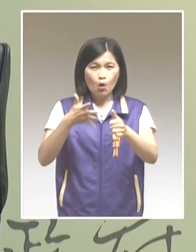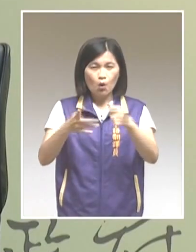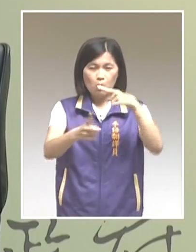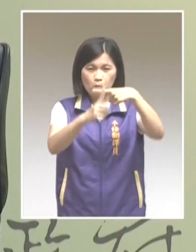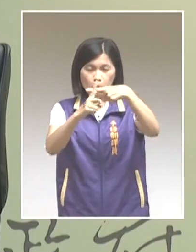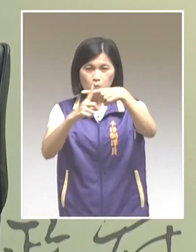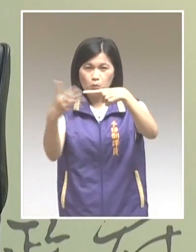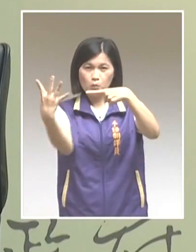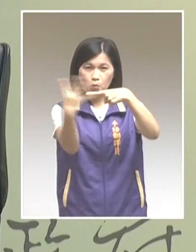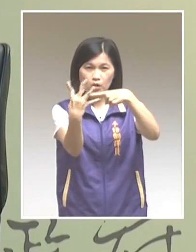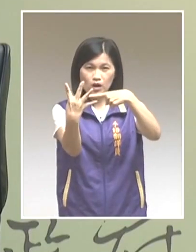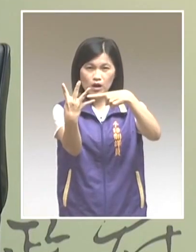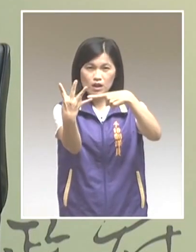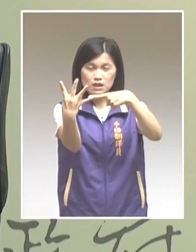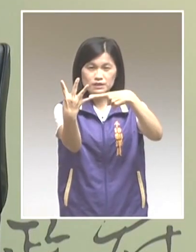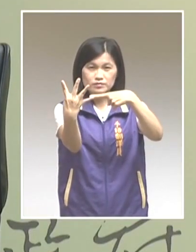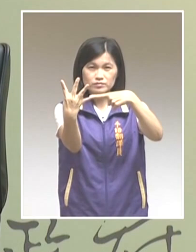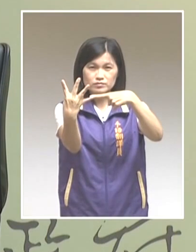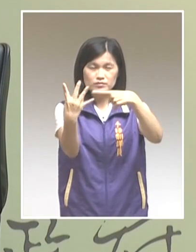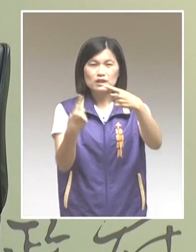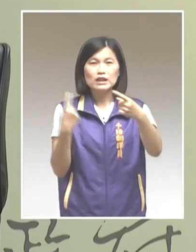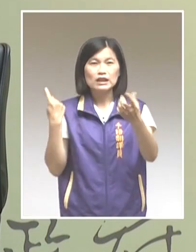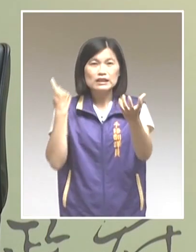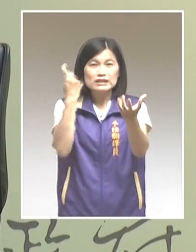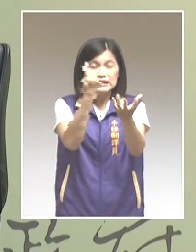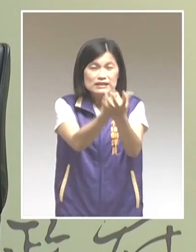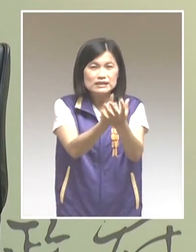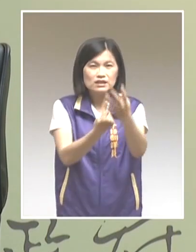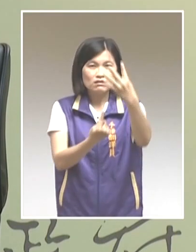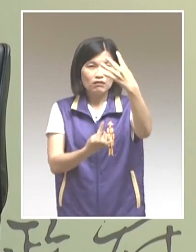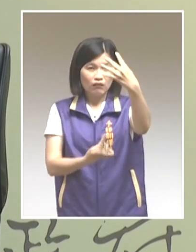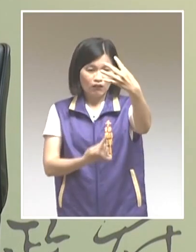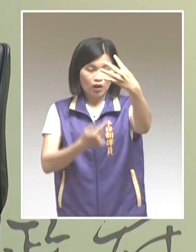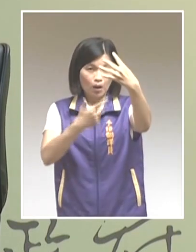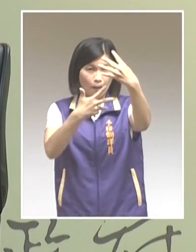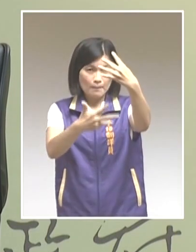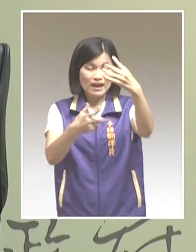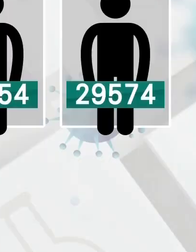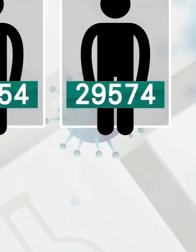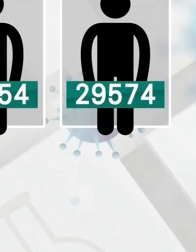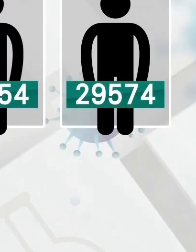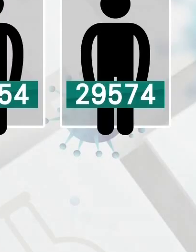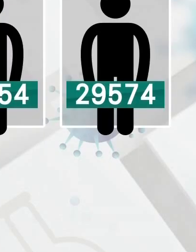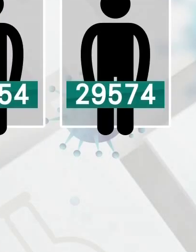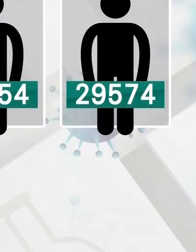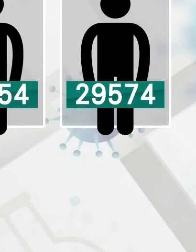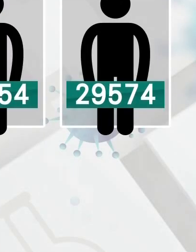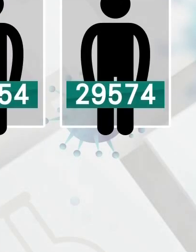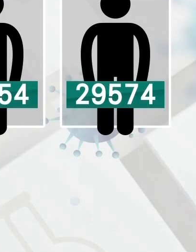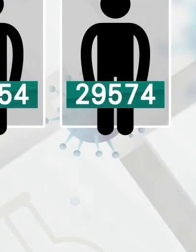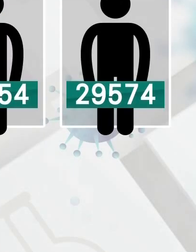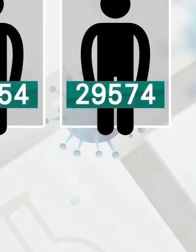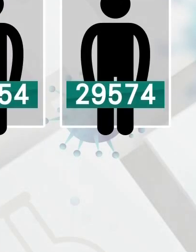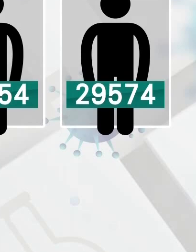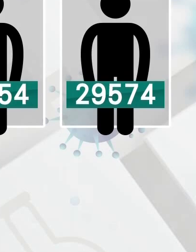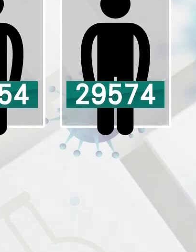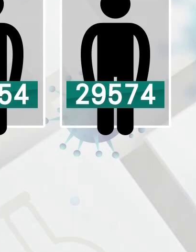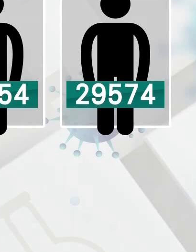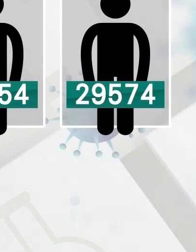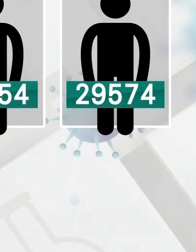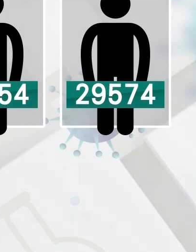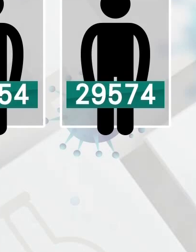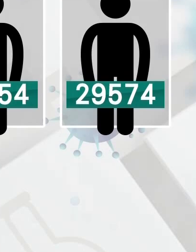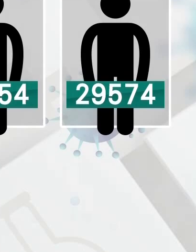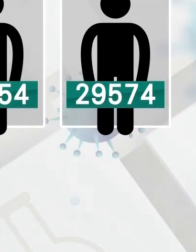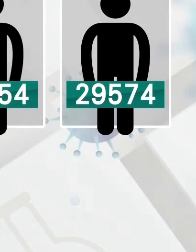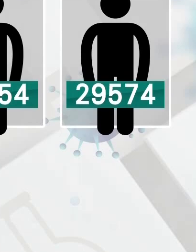的确诊个案，是有参与到4月8号的小巨蛋的这个演唱会。 5人里面有4人都参加了